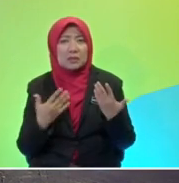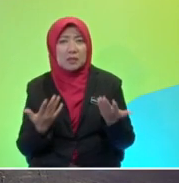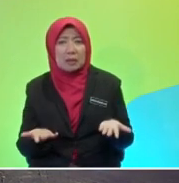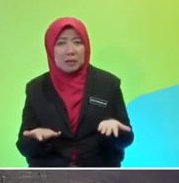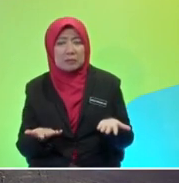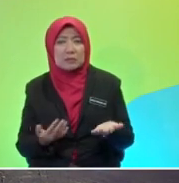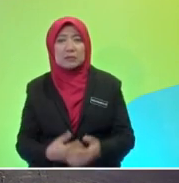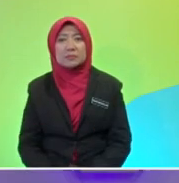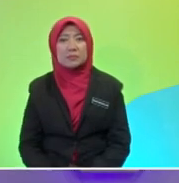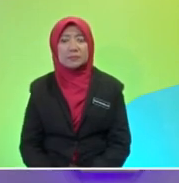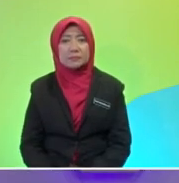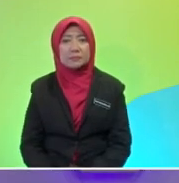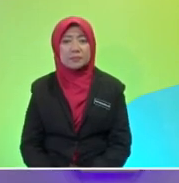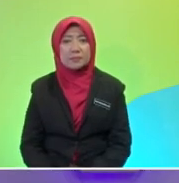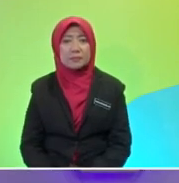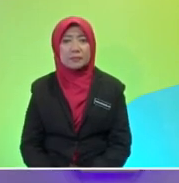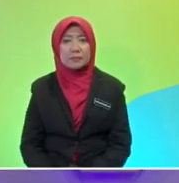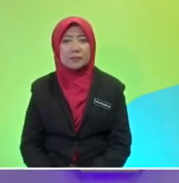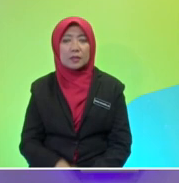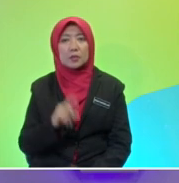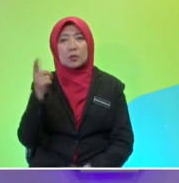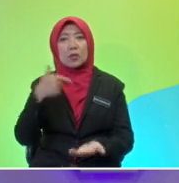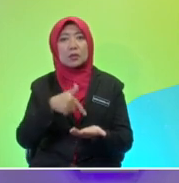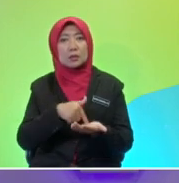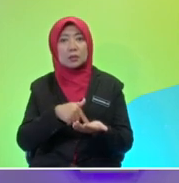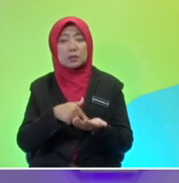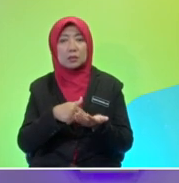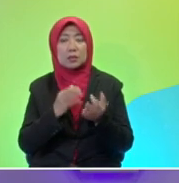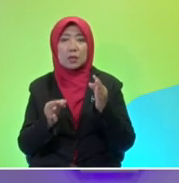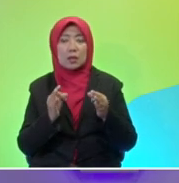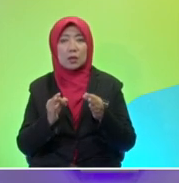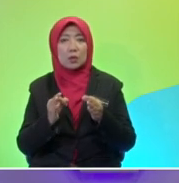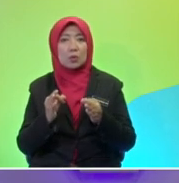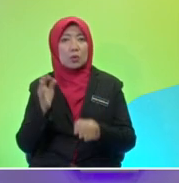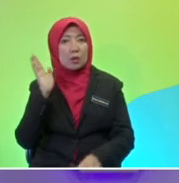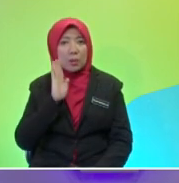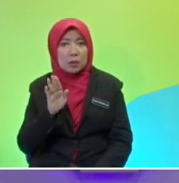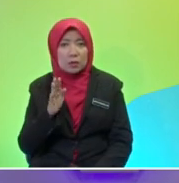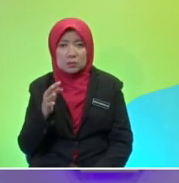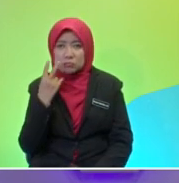satu lagi kita tidak tahu kalau bunyi lebah berbunyi macam mungkin